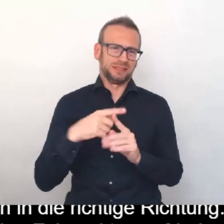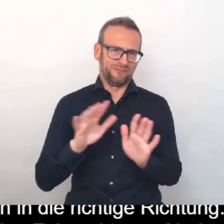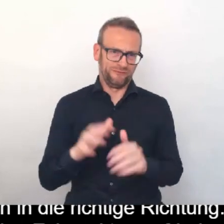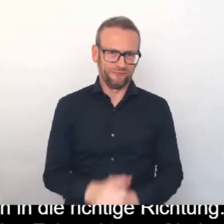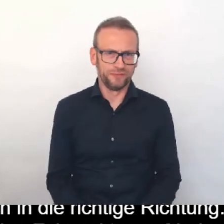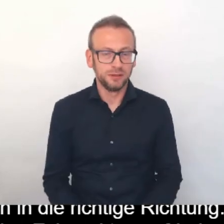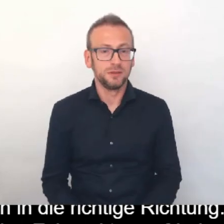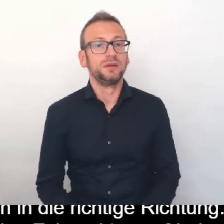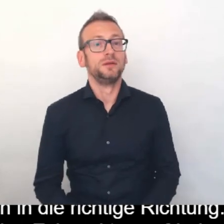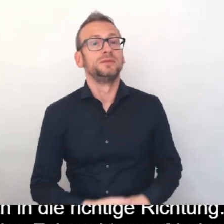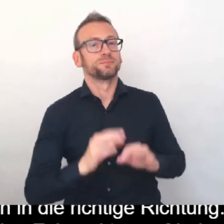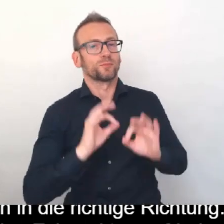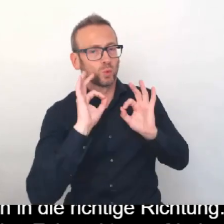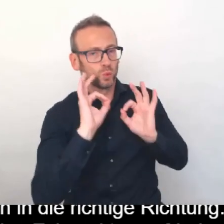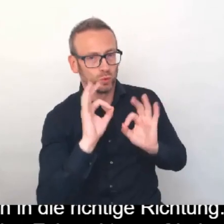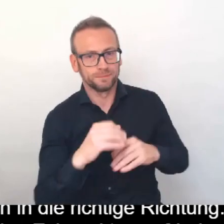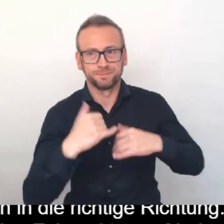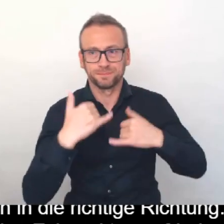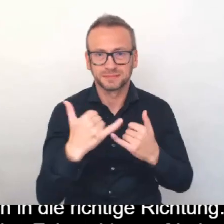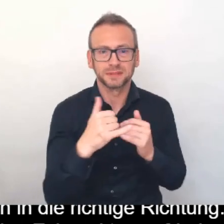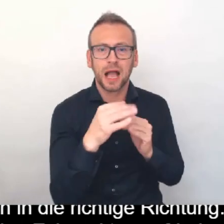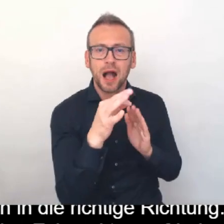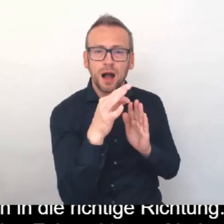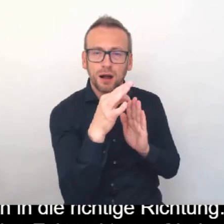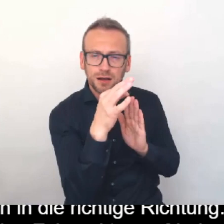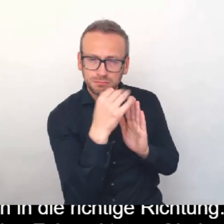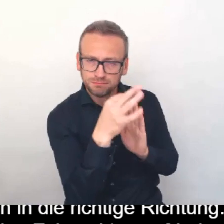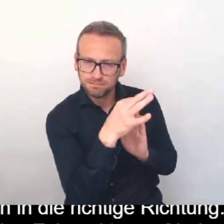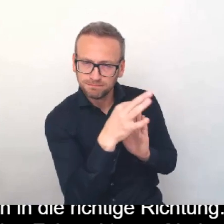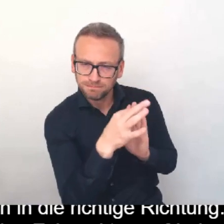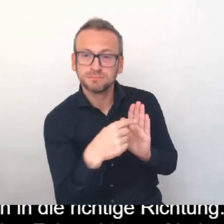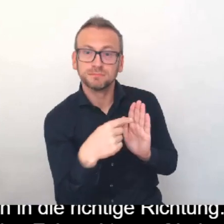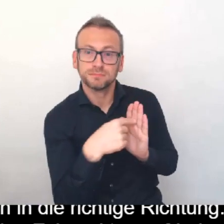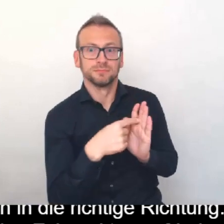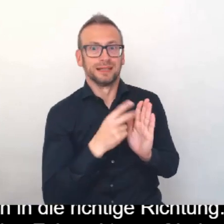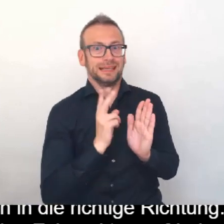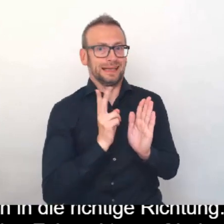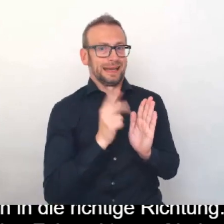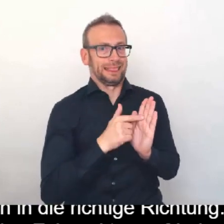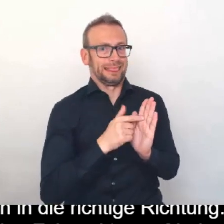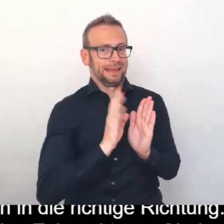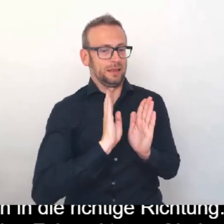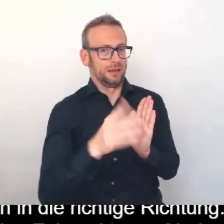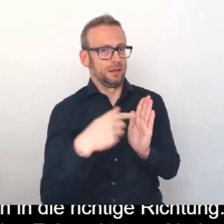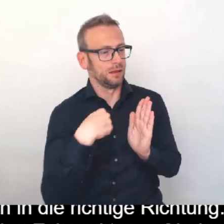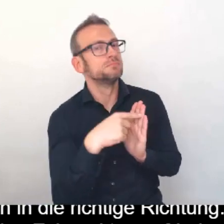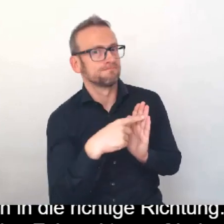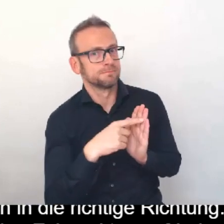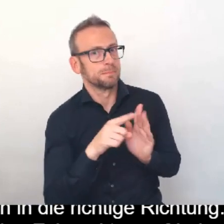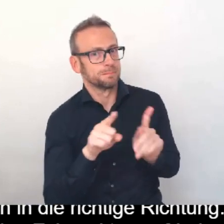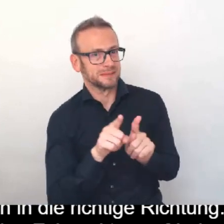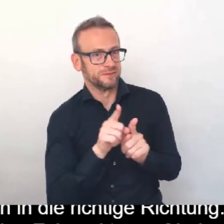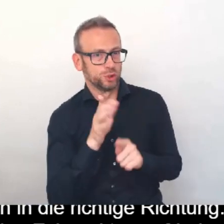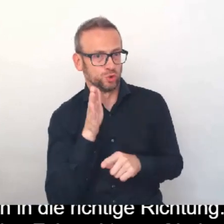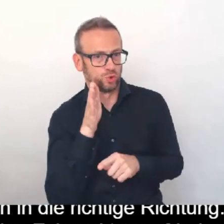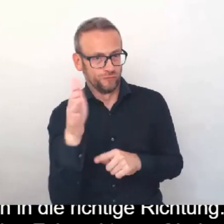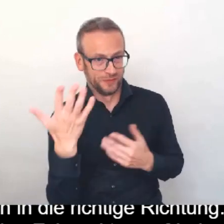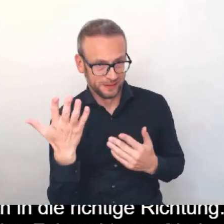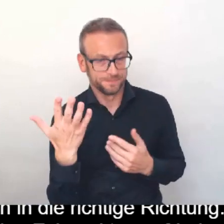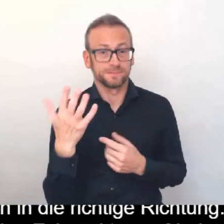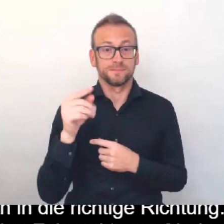bisher Drittmittel finanziert. Jetzt wird er dann eben entsprechend auch grundfinanziert aufgebaut werden. Da haben wir positive